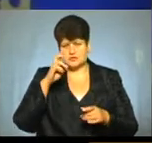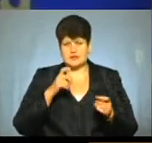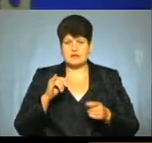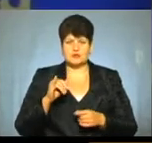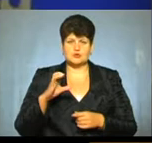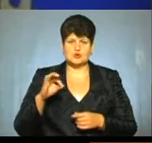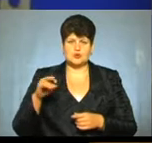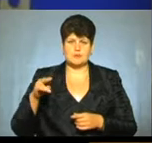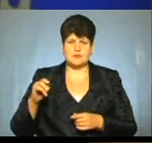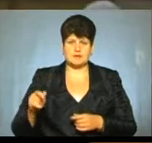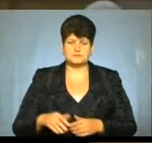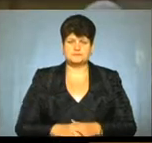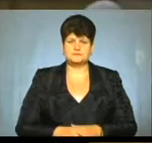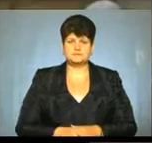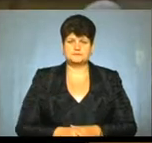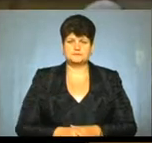облдержадміністрації Ігоря Сополя.